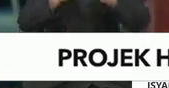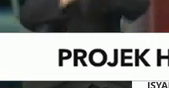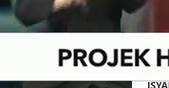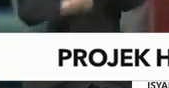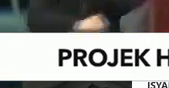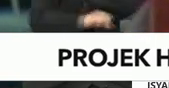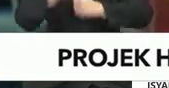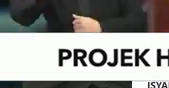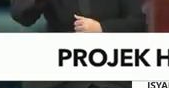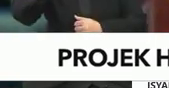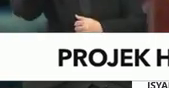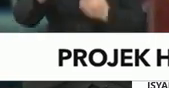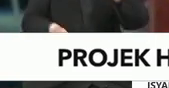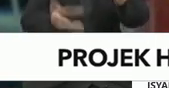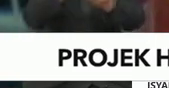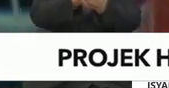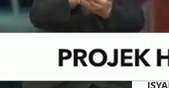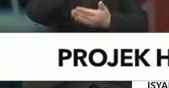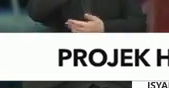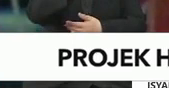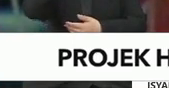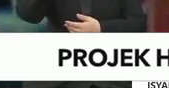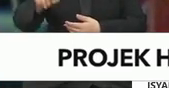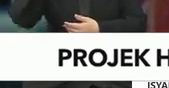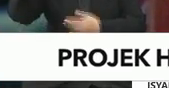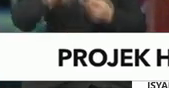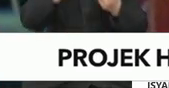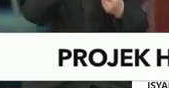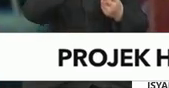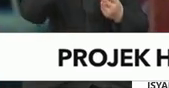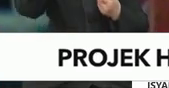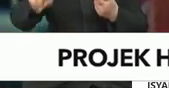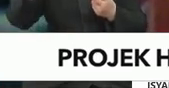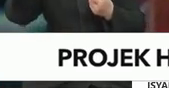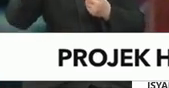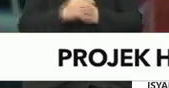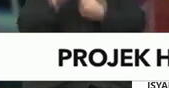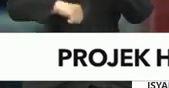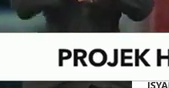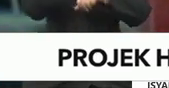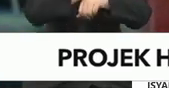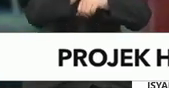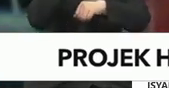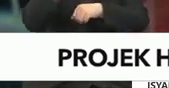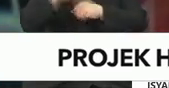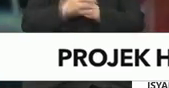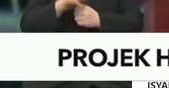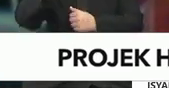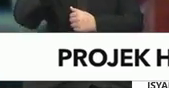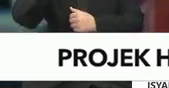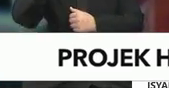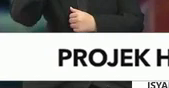model dan terkandung dalam serangan kecil 10 dan desa 2006 perwujudan sebuah Echo